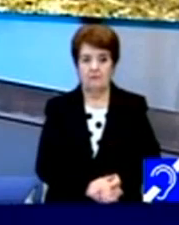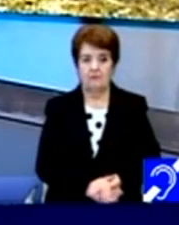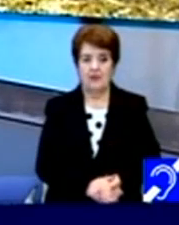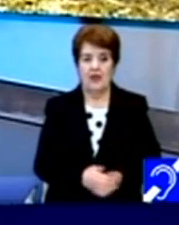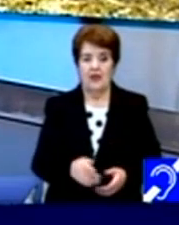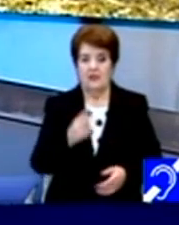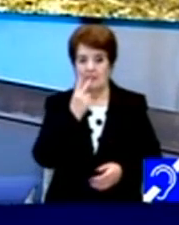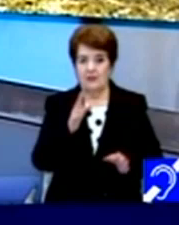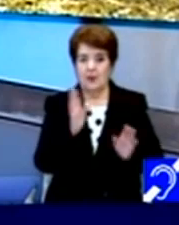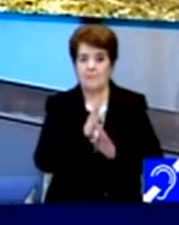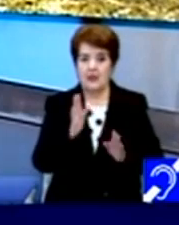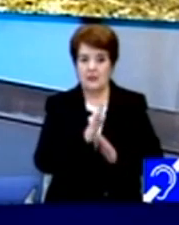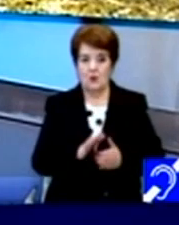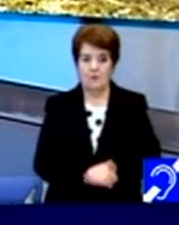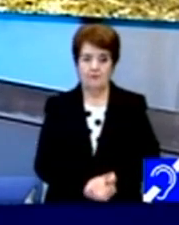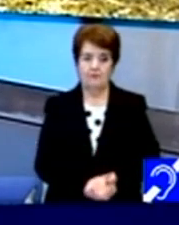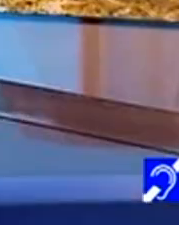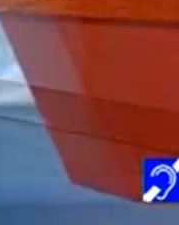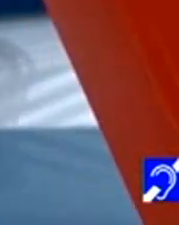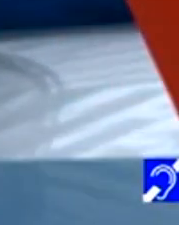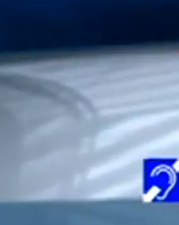Pe final să vedem datele meteo.